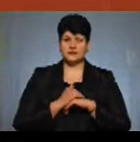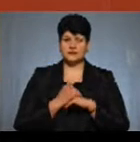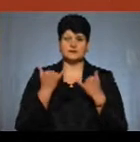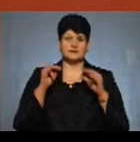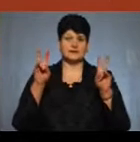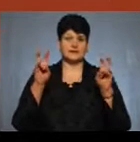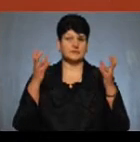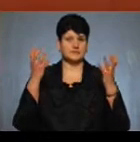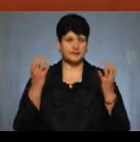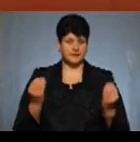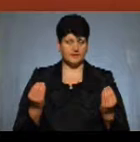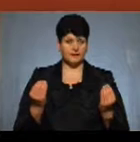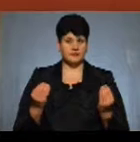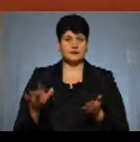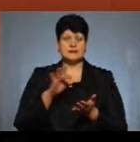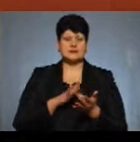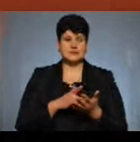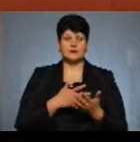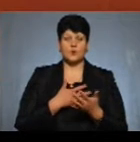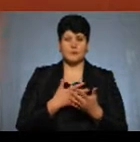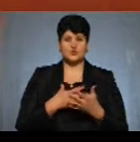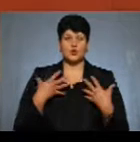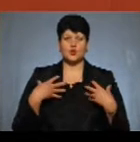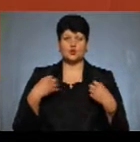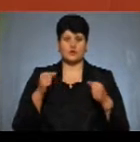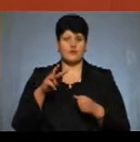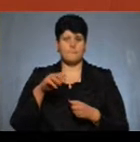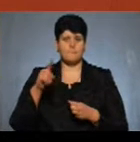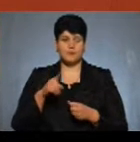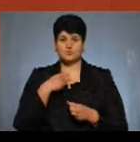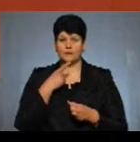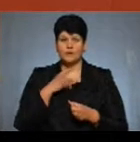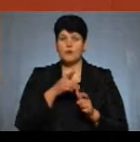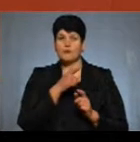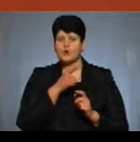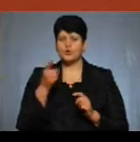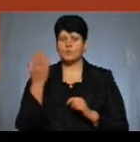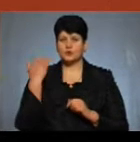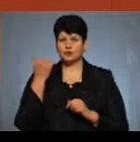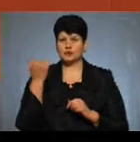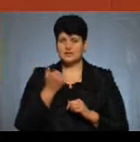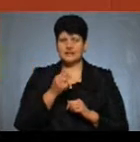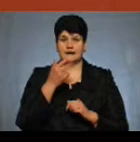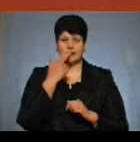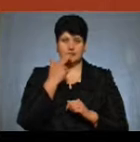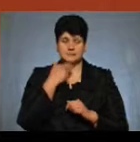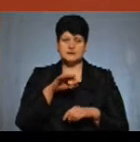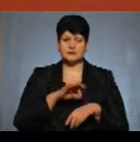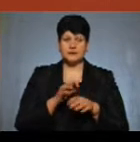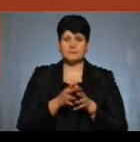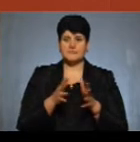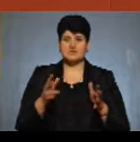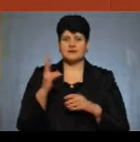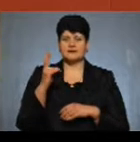вечора. В ефірі «Тема дня». Центр громадського здоров'я МОЗ України повідомляє, протягом минулого тижня на грип та ГРВІ